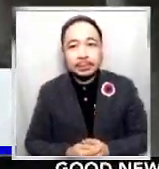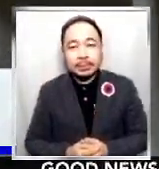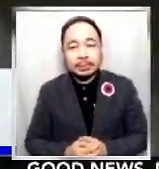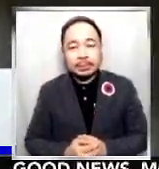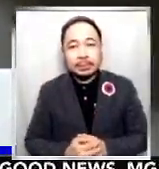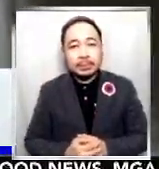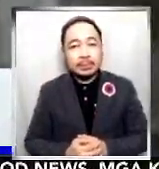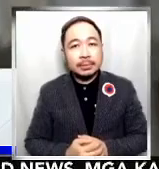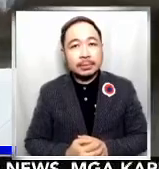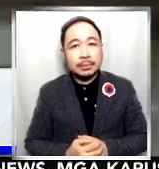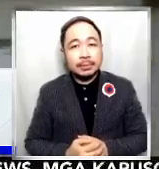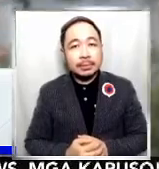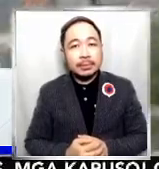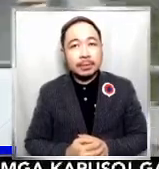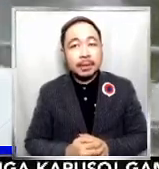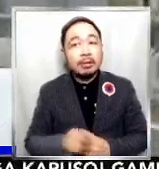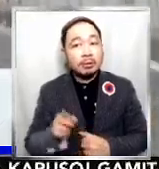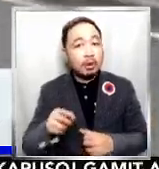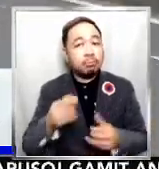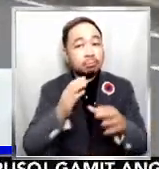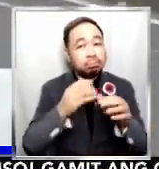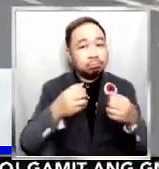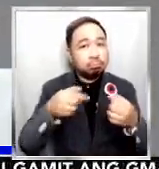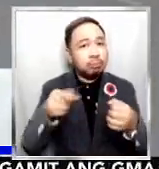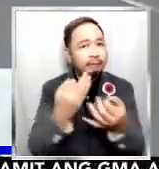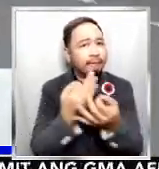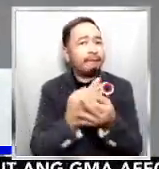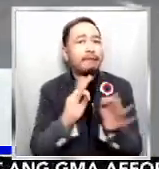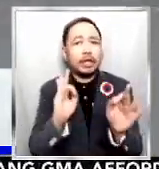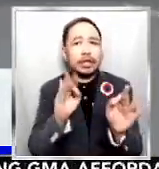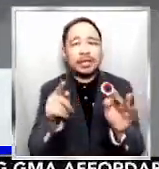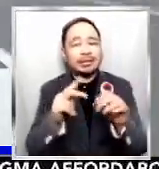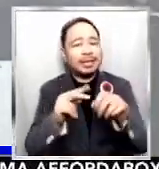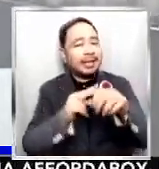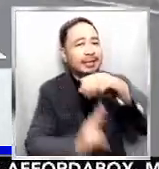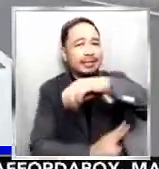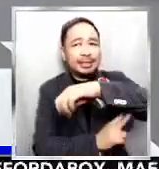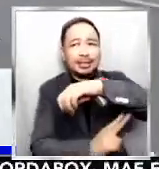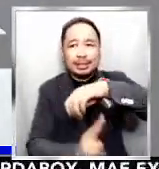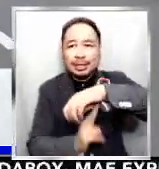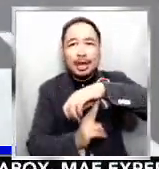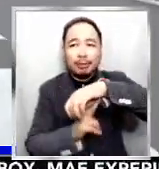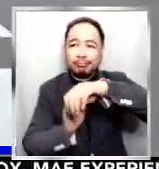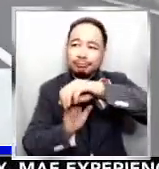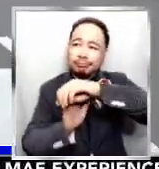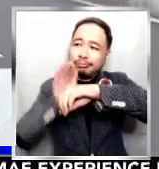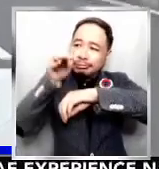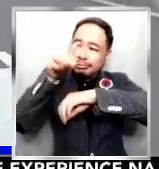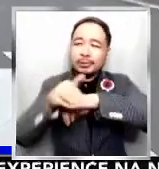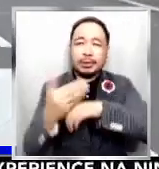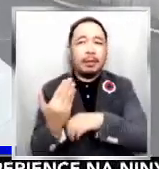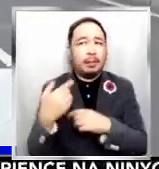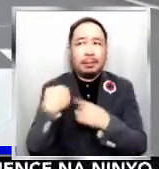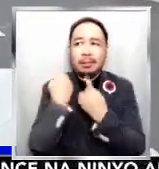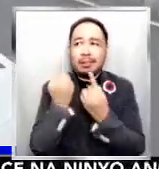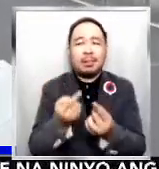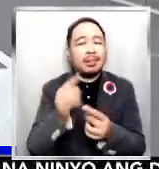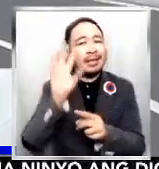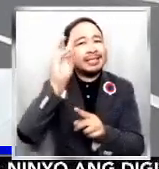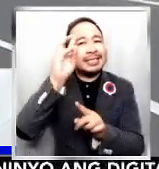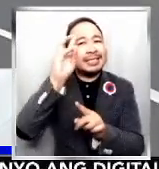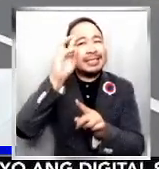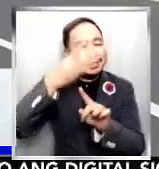Libreng nagamit ng mga motorista ang Skyway Stage 3 sa loob ng 6 na buwan. Pero simula sa Lunes, July 12, may bayad